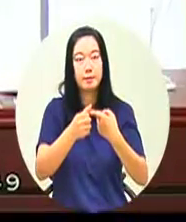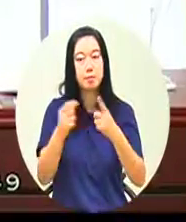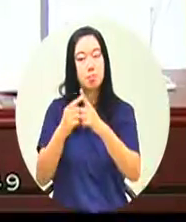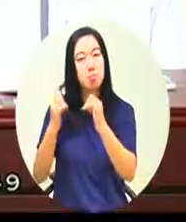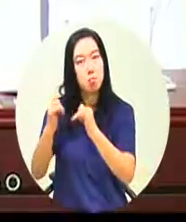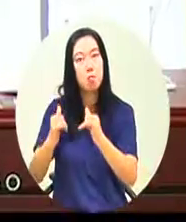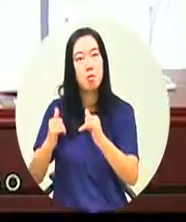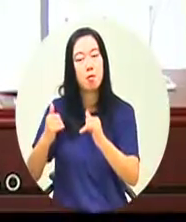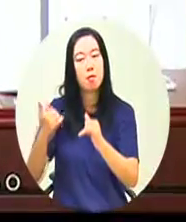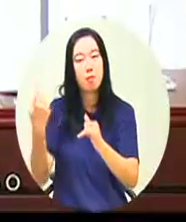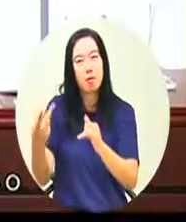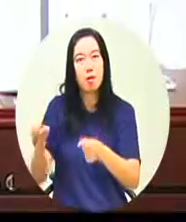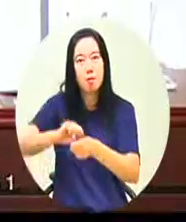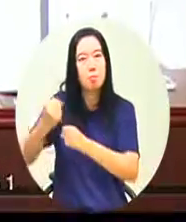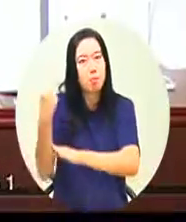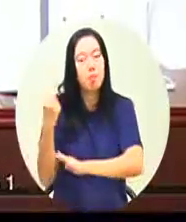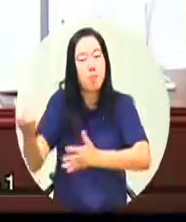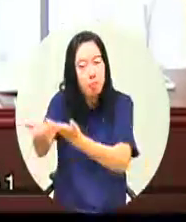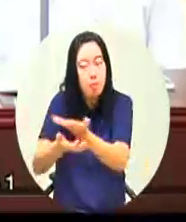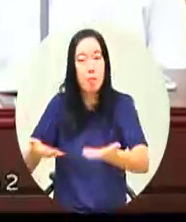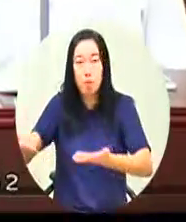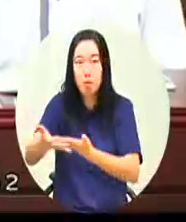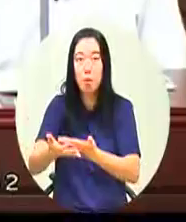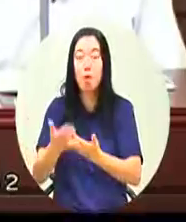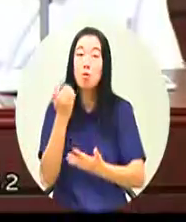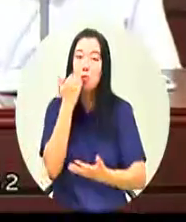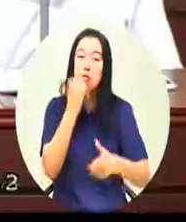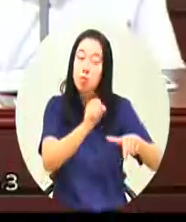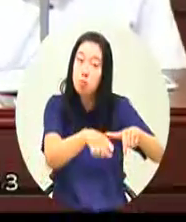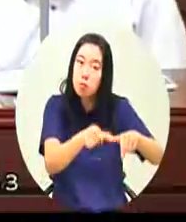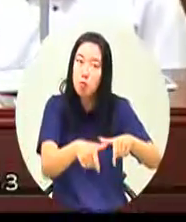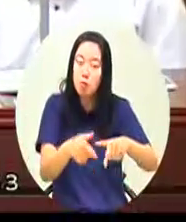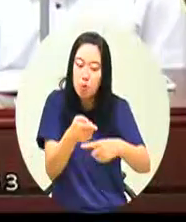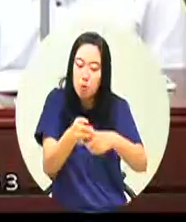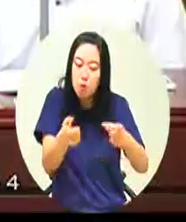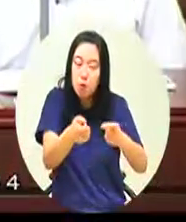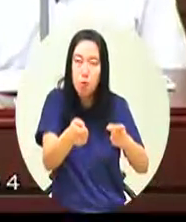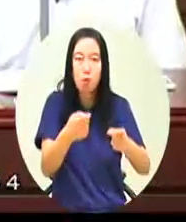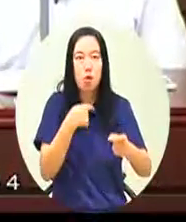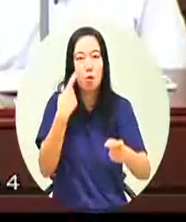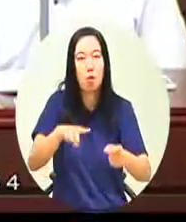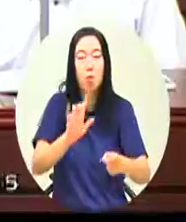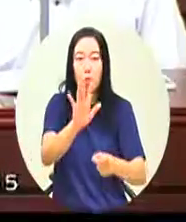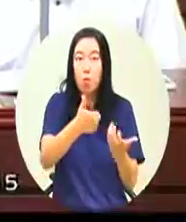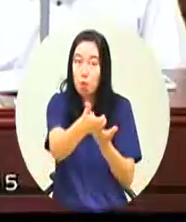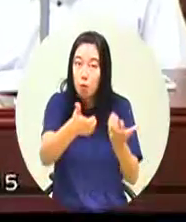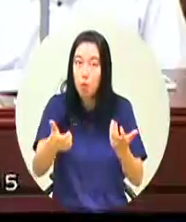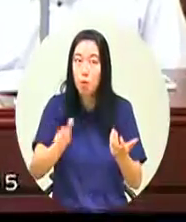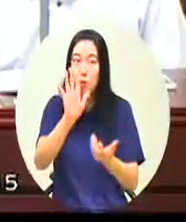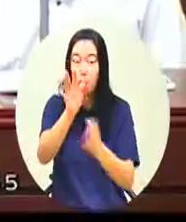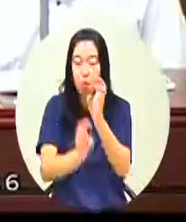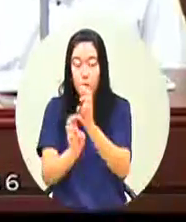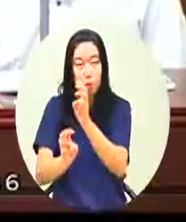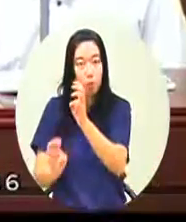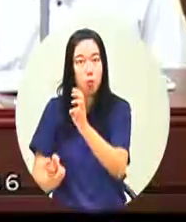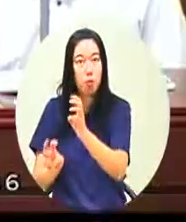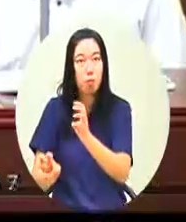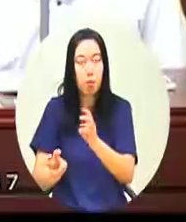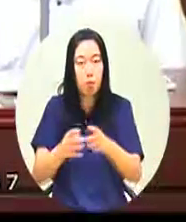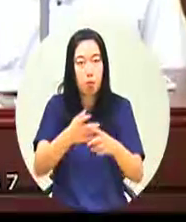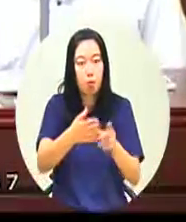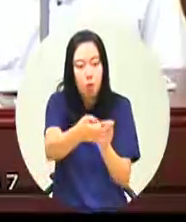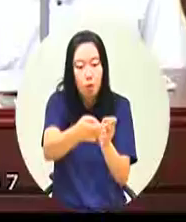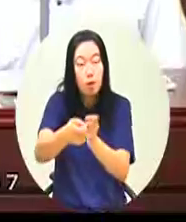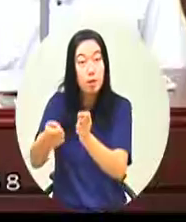沟通以外，那我们如果是在公司分界点，我们有分这一些相关的一个界点。